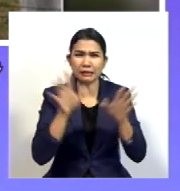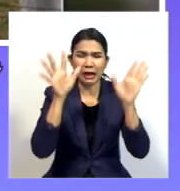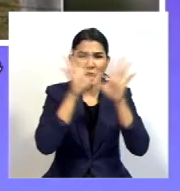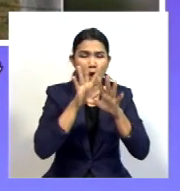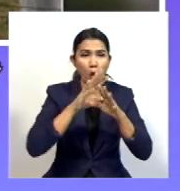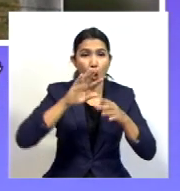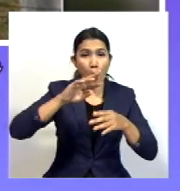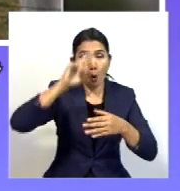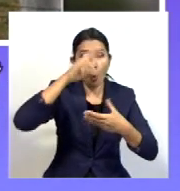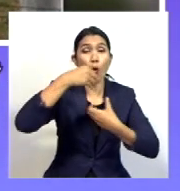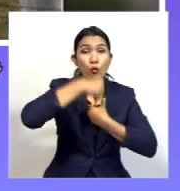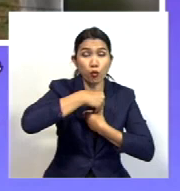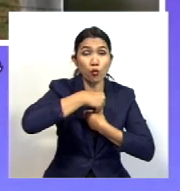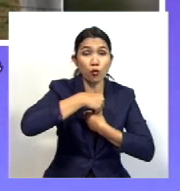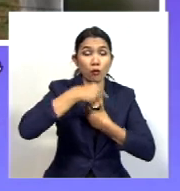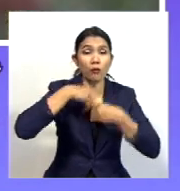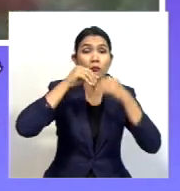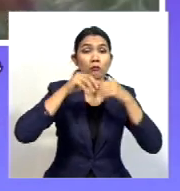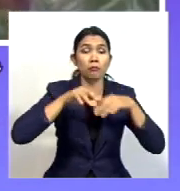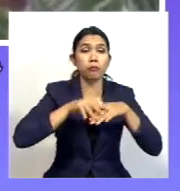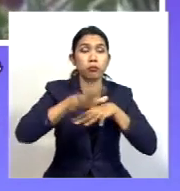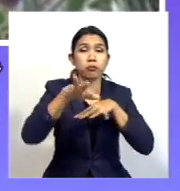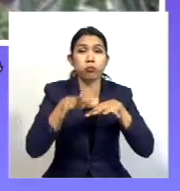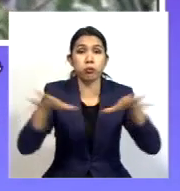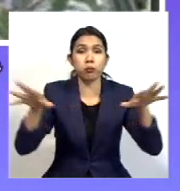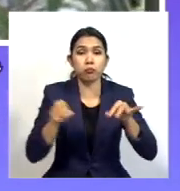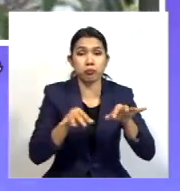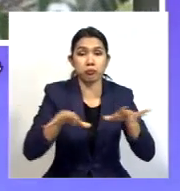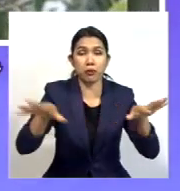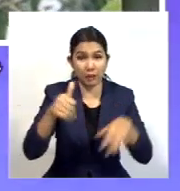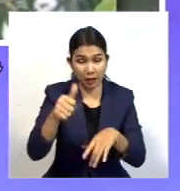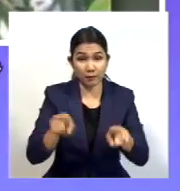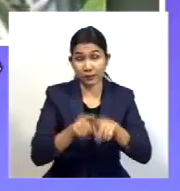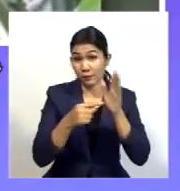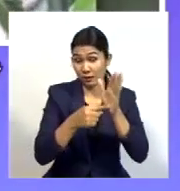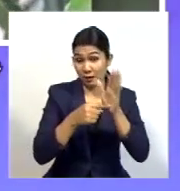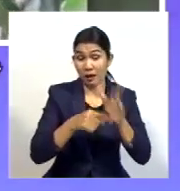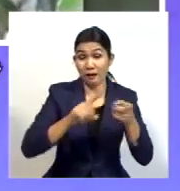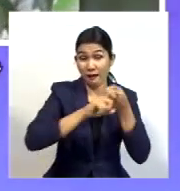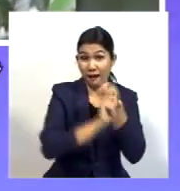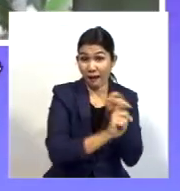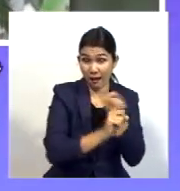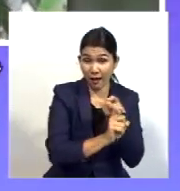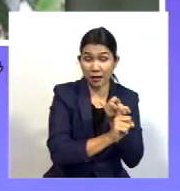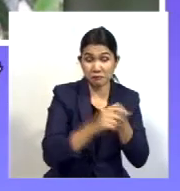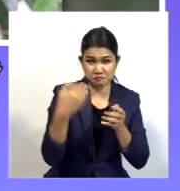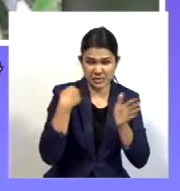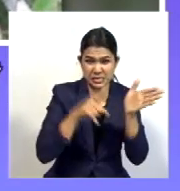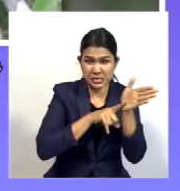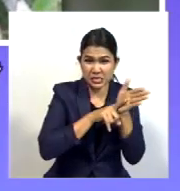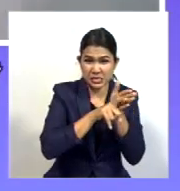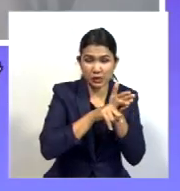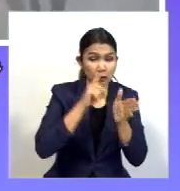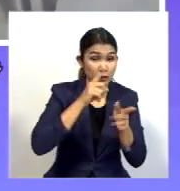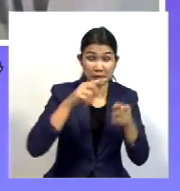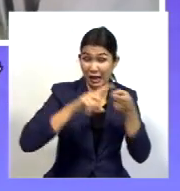คเฉยๆแล้วก็สามารถปล่อยเชื้อมาได้ยกตัวอย่างเช่นข้างคาวนั้นข้างคาวนี้มีเชื้อแทบจะทุก